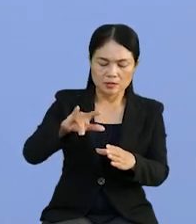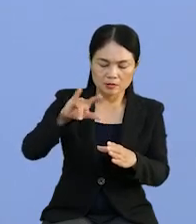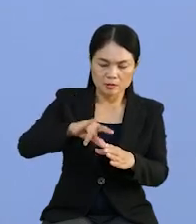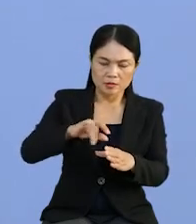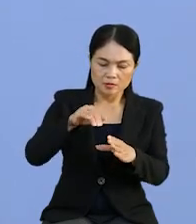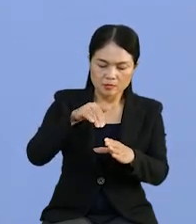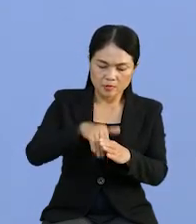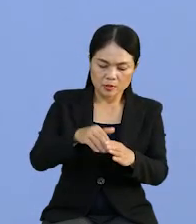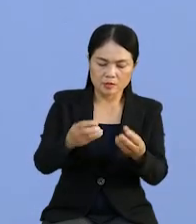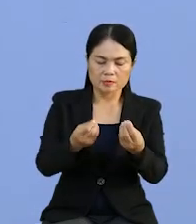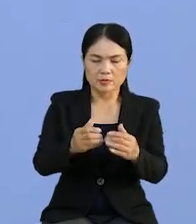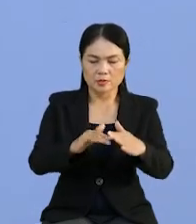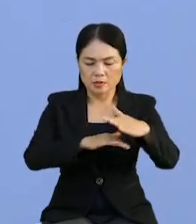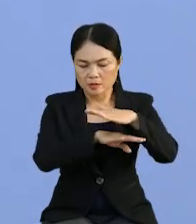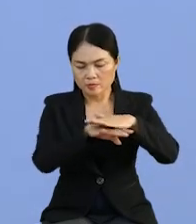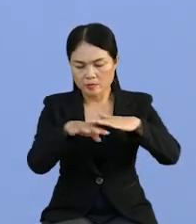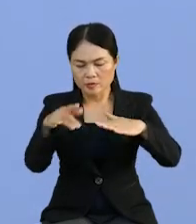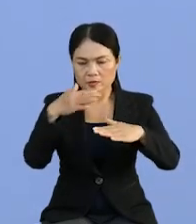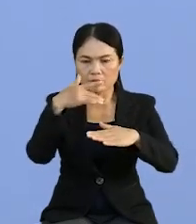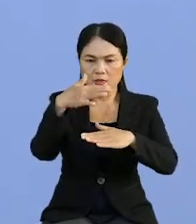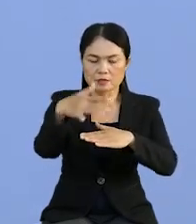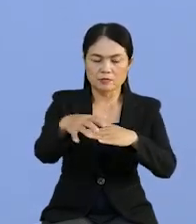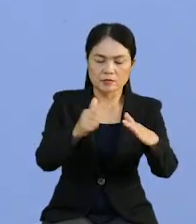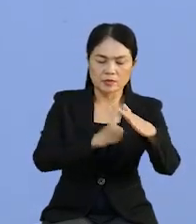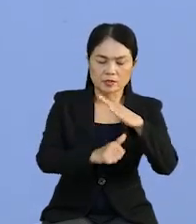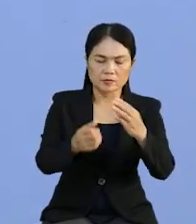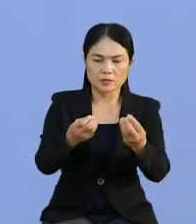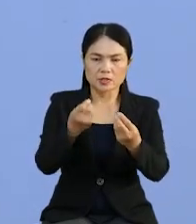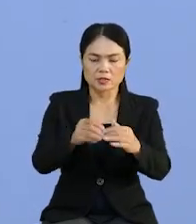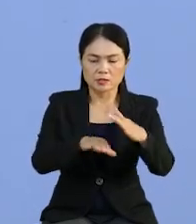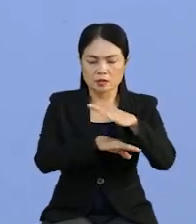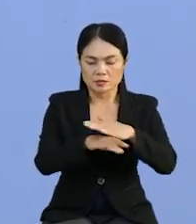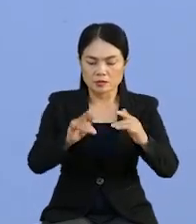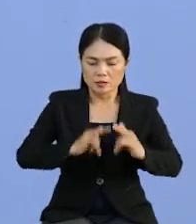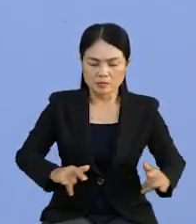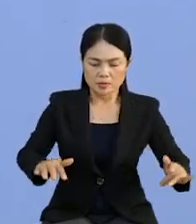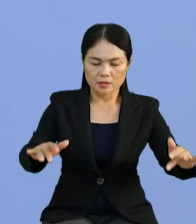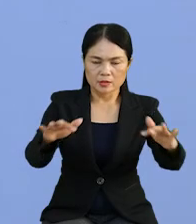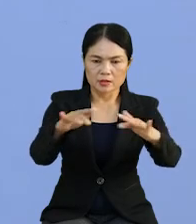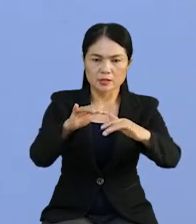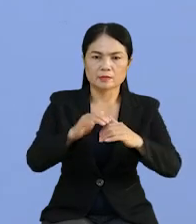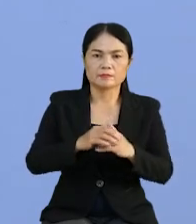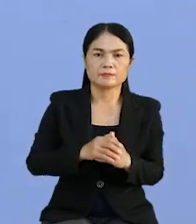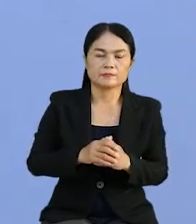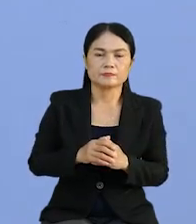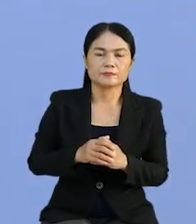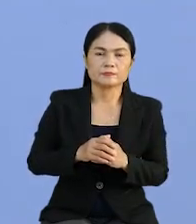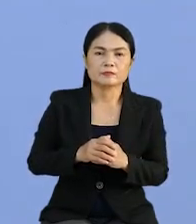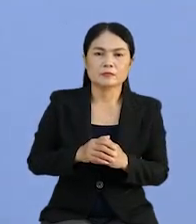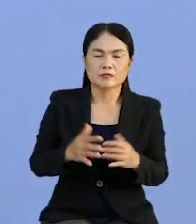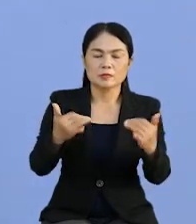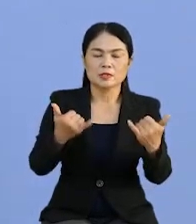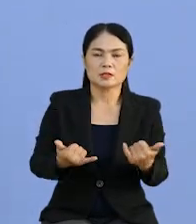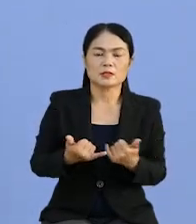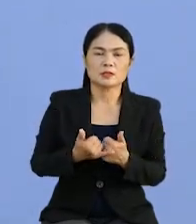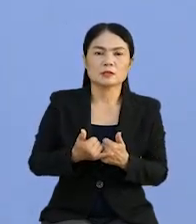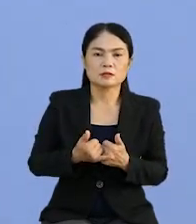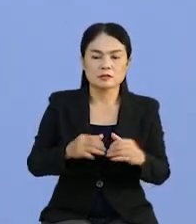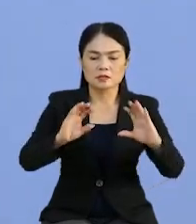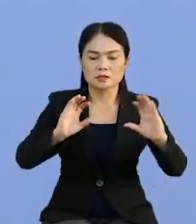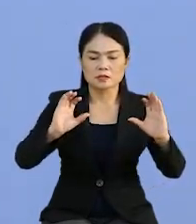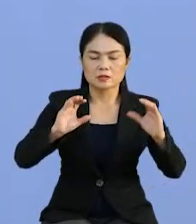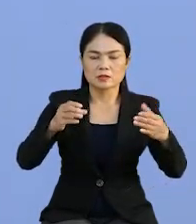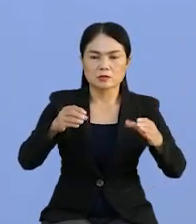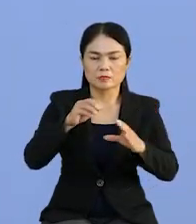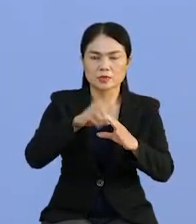đấy kram bát sạp mất nâng kram đấy bát băng tuần lễ sạp ปัจจุบันนี้กรม